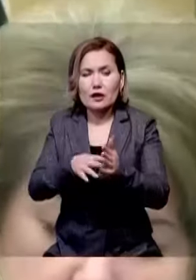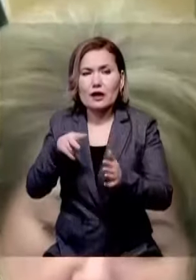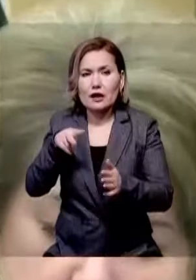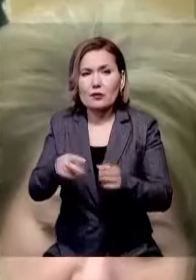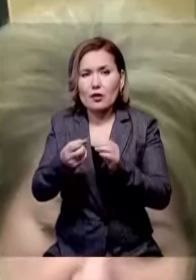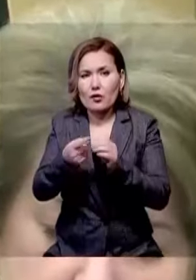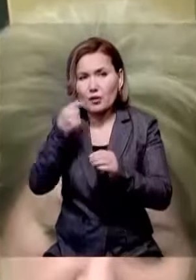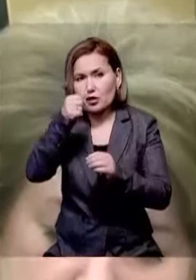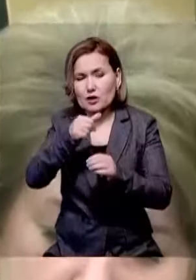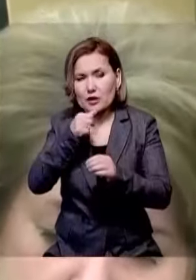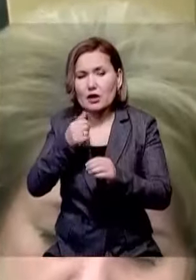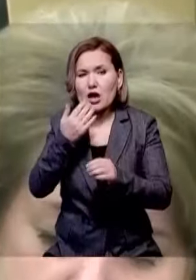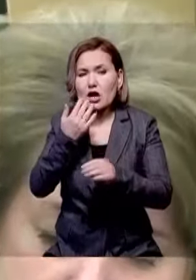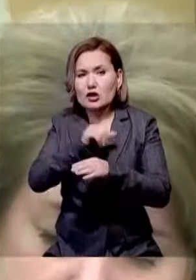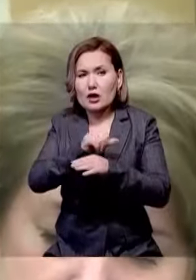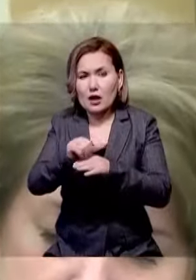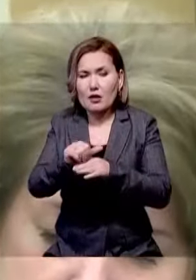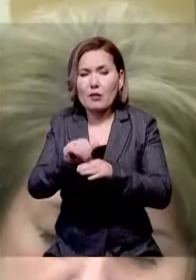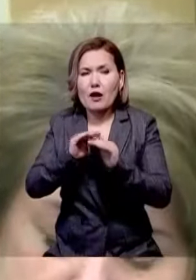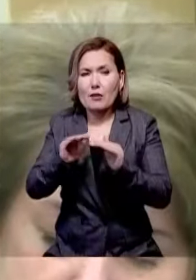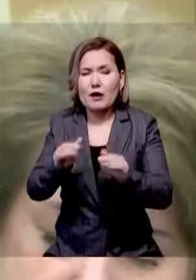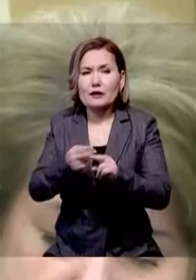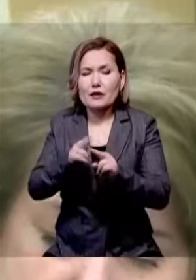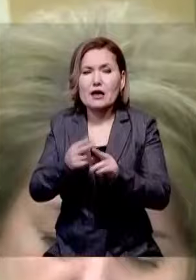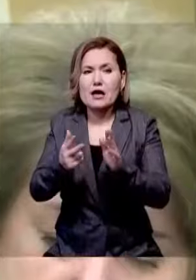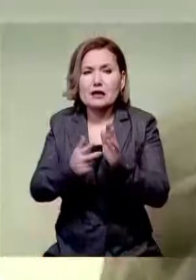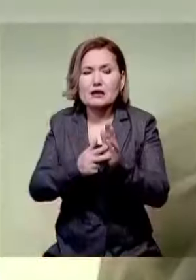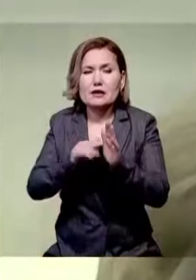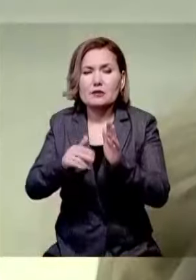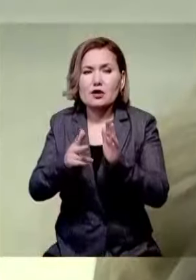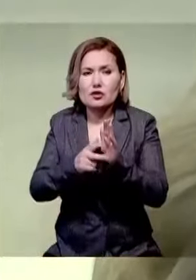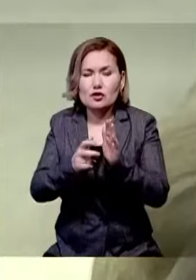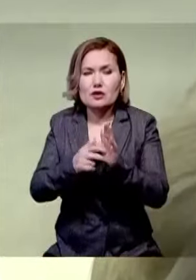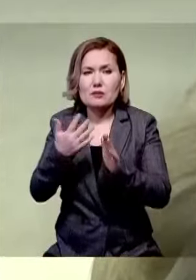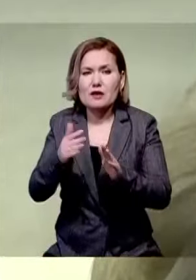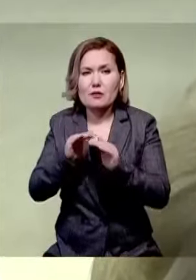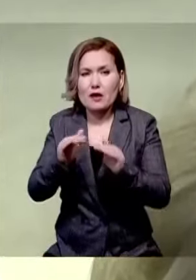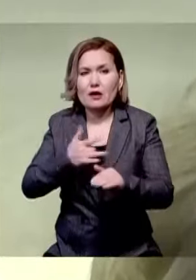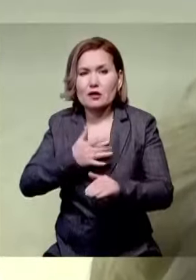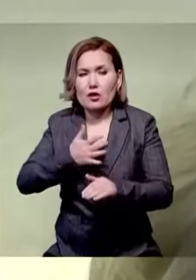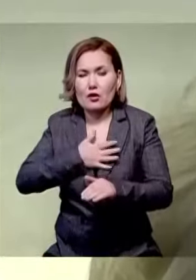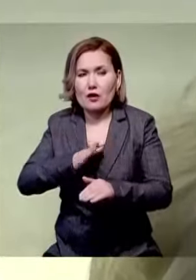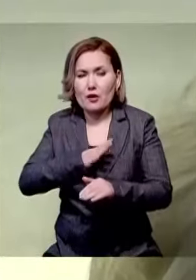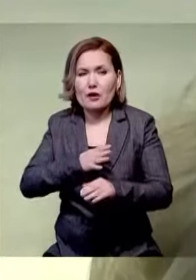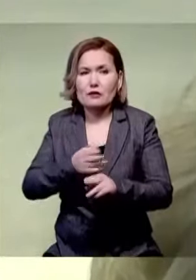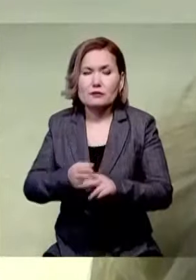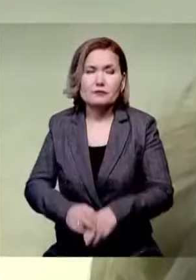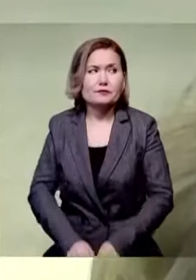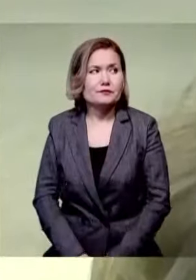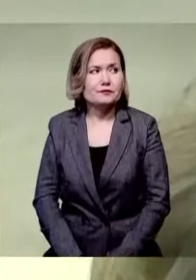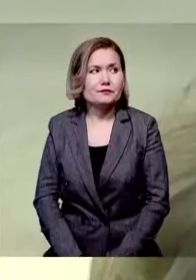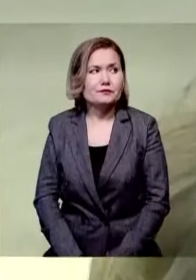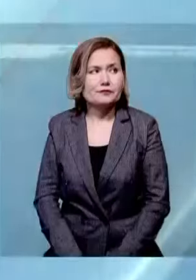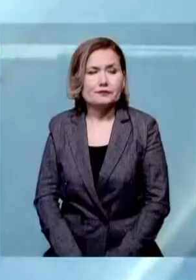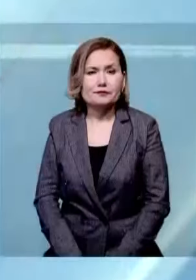99-2011 жылдар арасында шетелдіктер 8805 баланы асырап алған. Өкінішке қарай есеп бермейтіндер де аз емес.